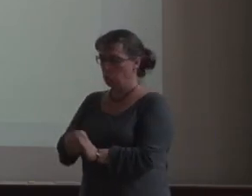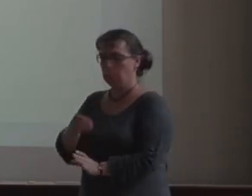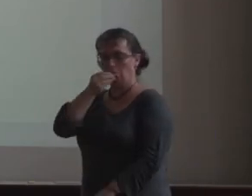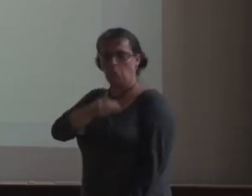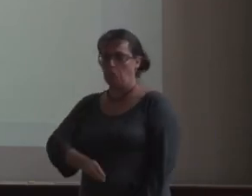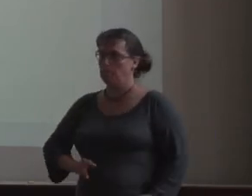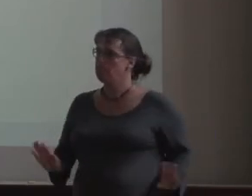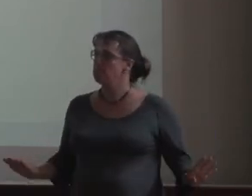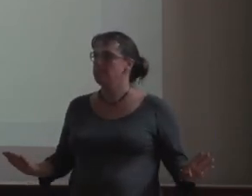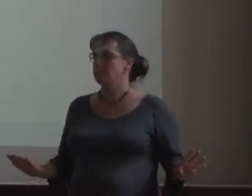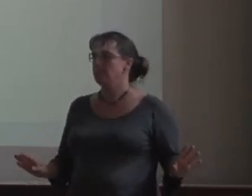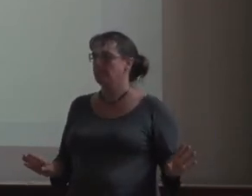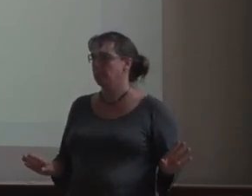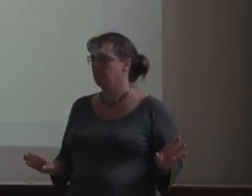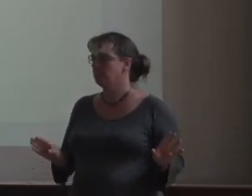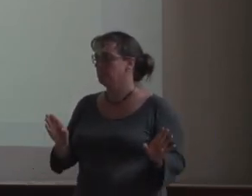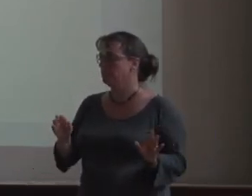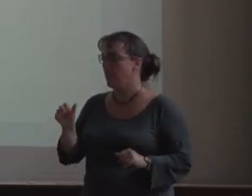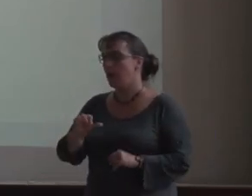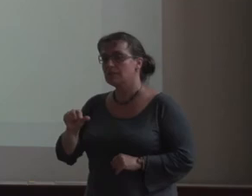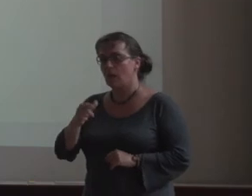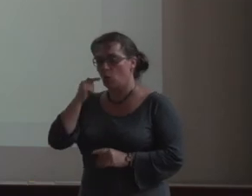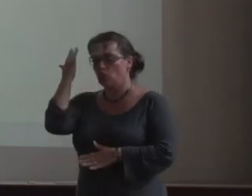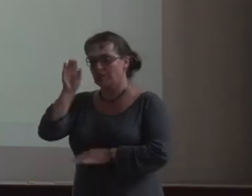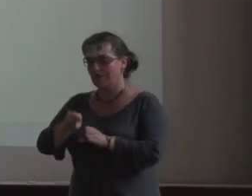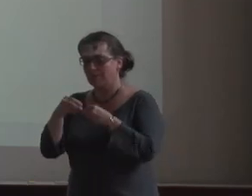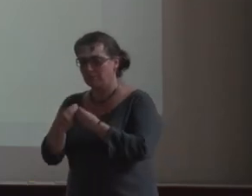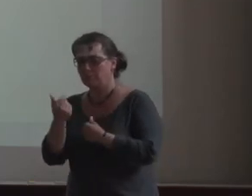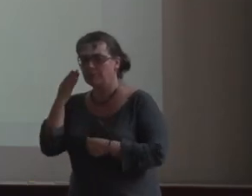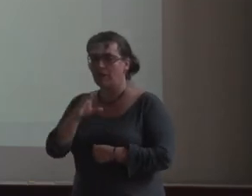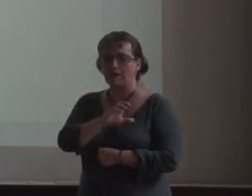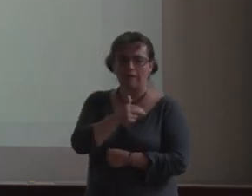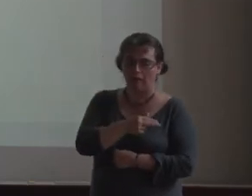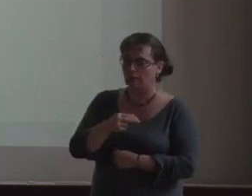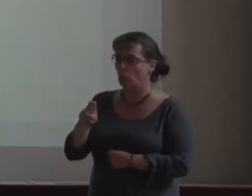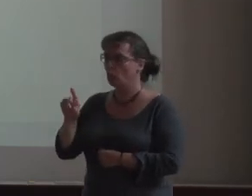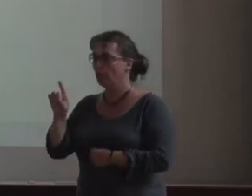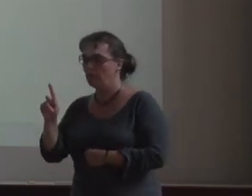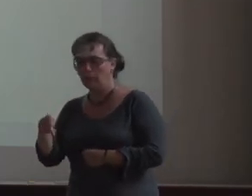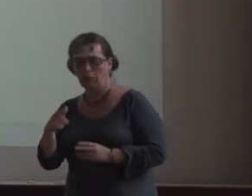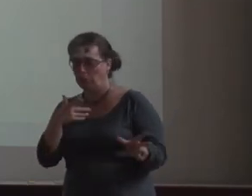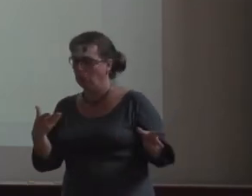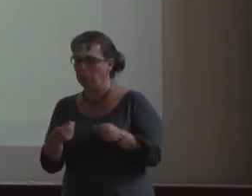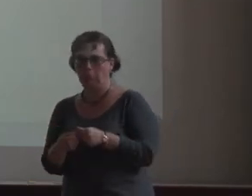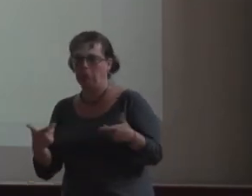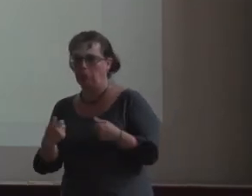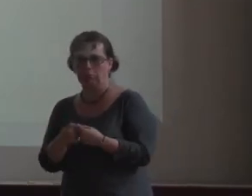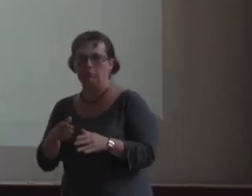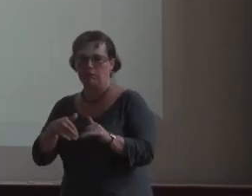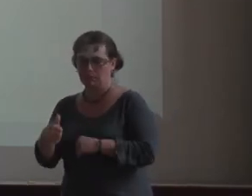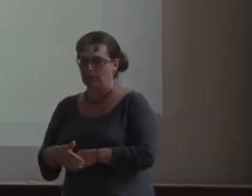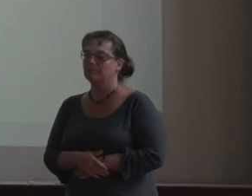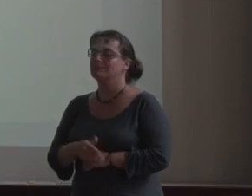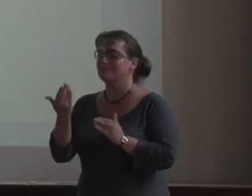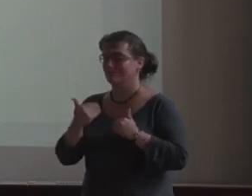Async.io, c'est faire des sockets. Donc, comme un socket CAN, ça ressemble beaucoup à un socket UDP. Ça juste marche. Pour le port